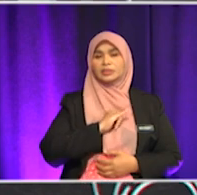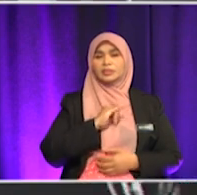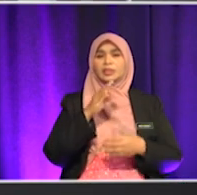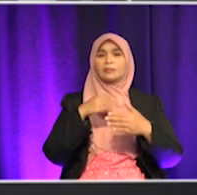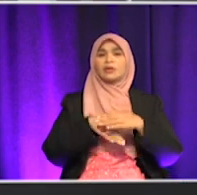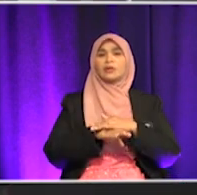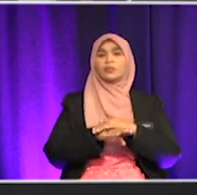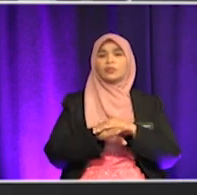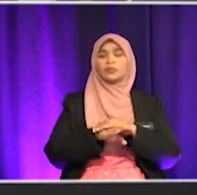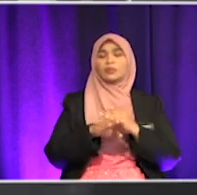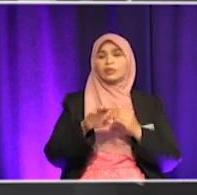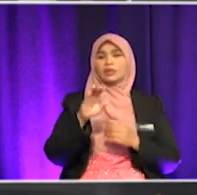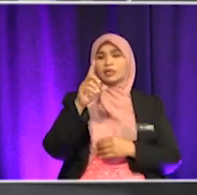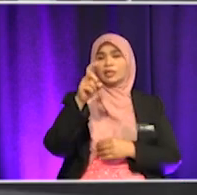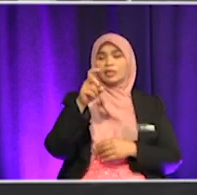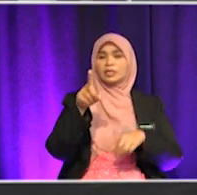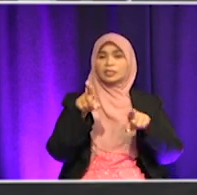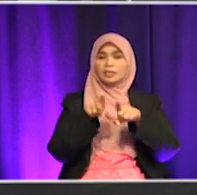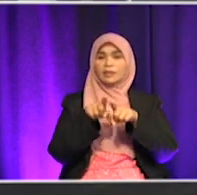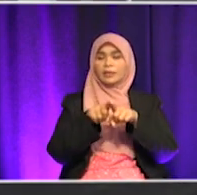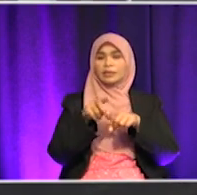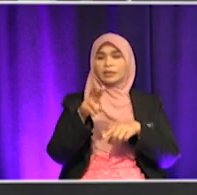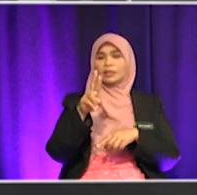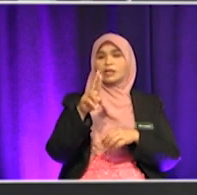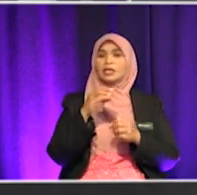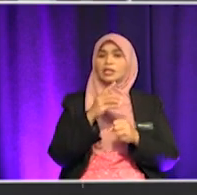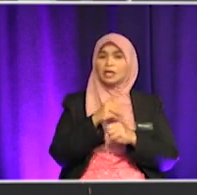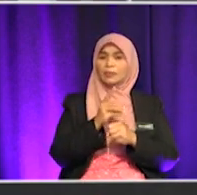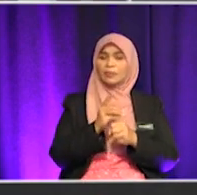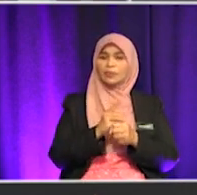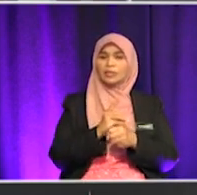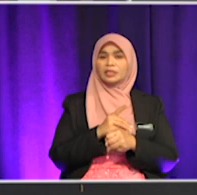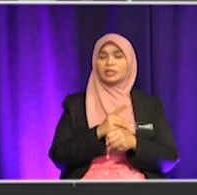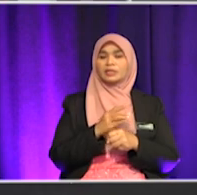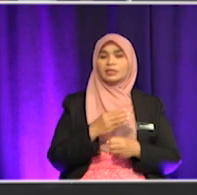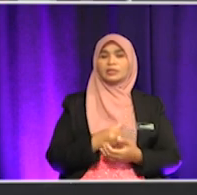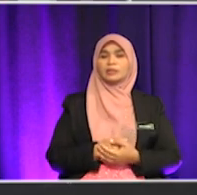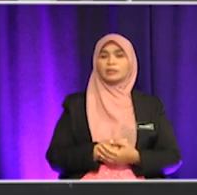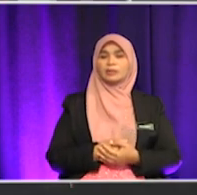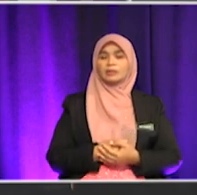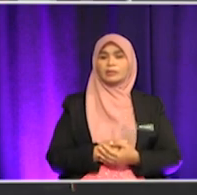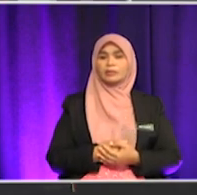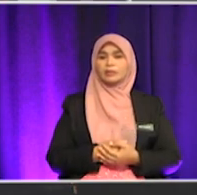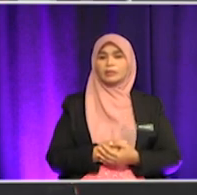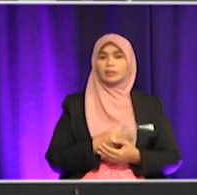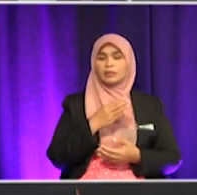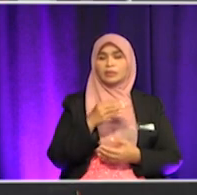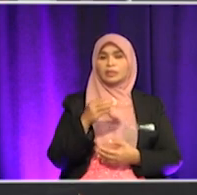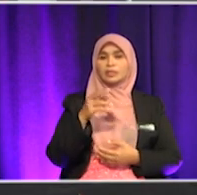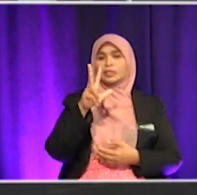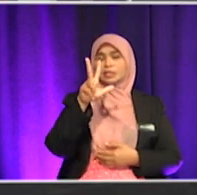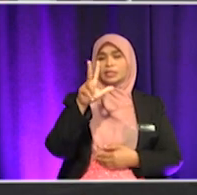X bersama dengan rambutan, Y manggis dan Z mangga. So, saya letak je. Dan